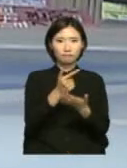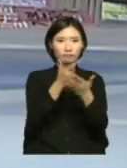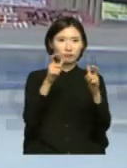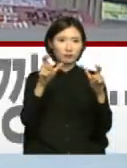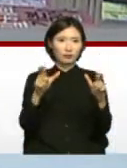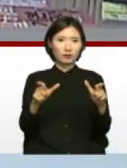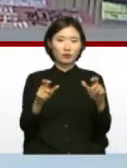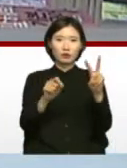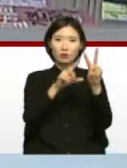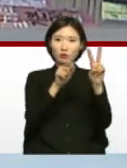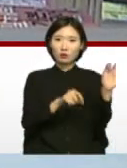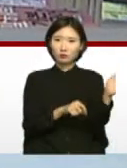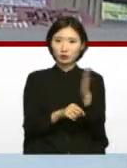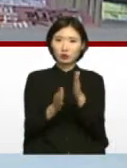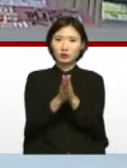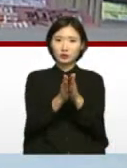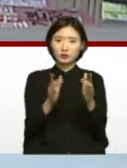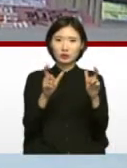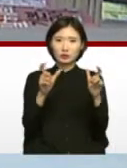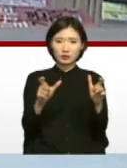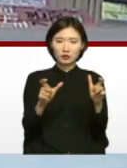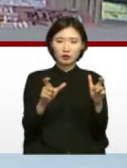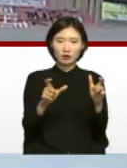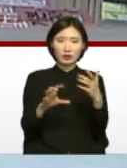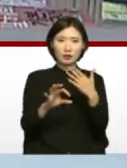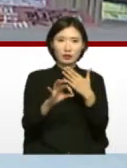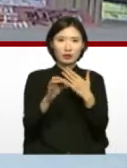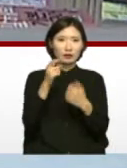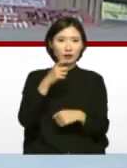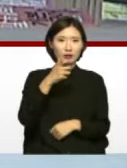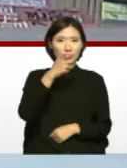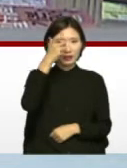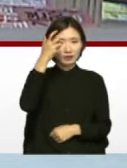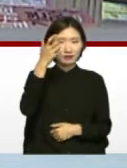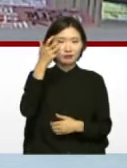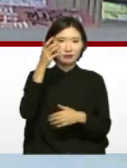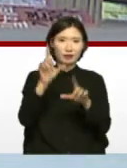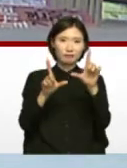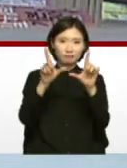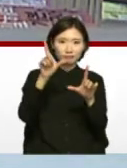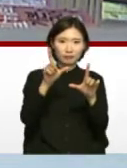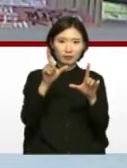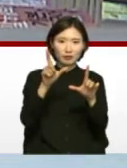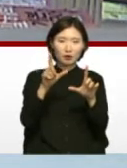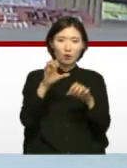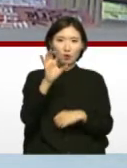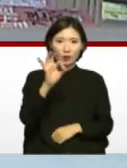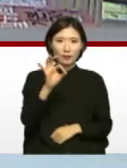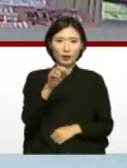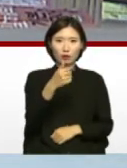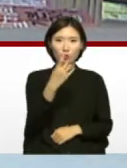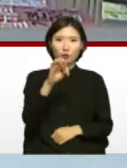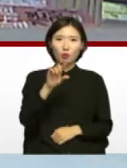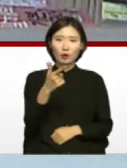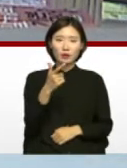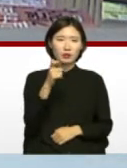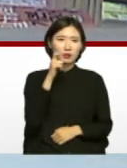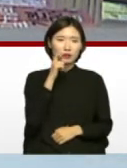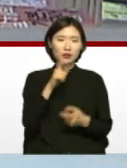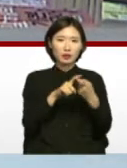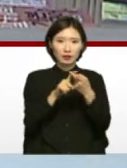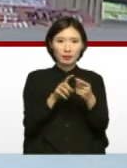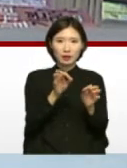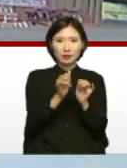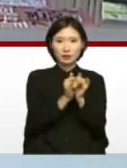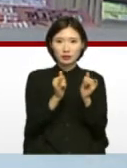노원구가 지난 2월부터 시작한 지역 가상화폐 노원의 인기가 날로 높아지고 있습니다. 가맹점과 사용자